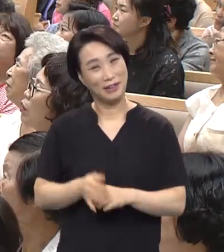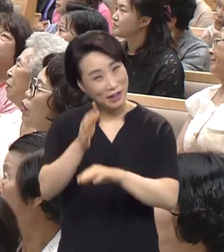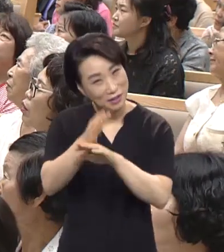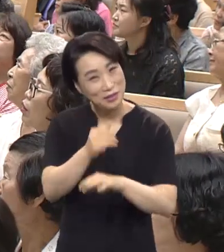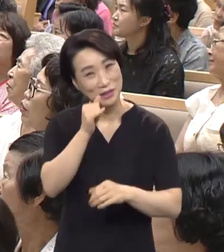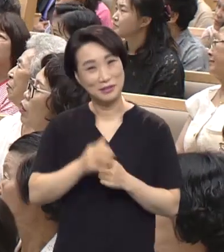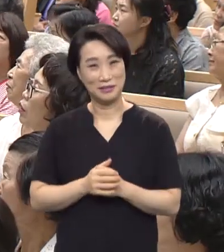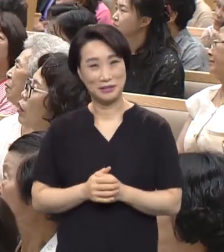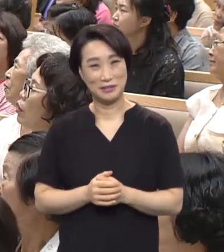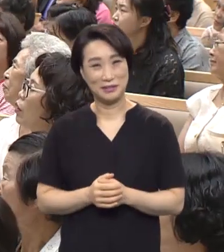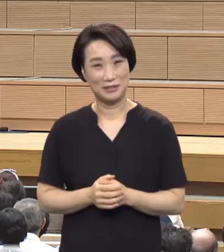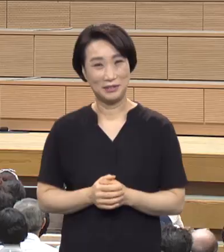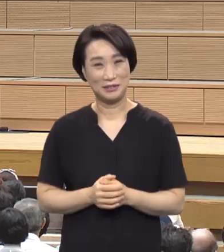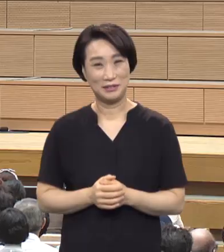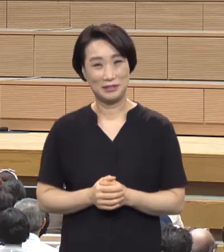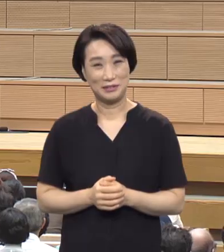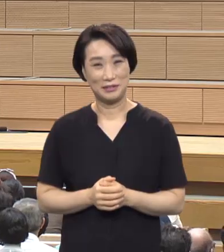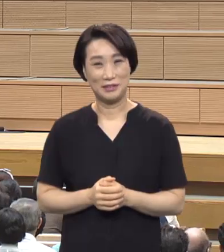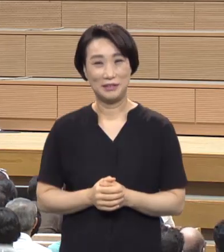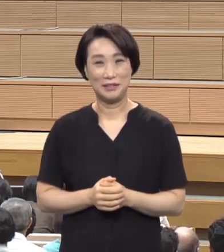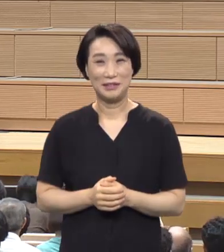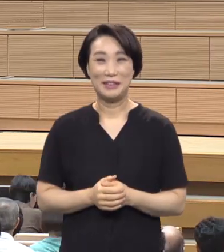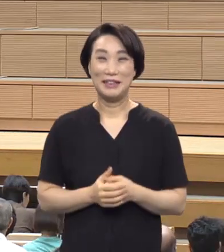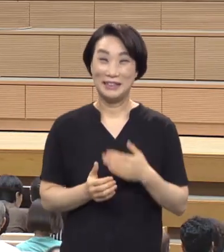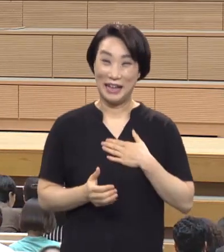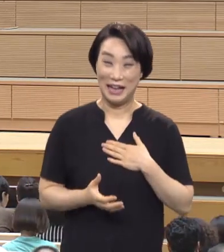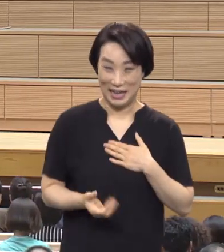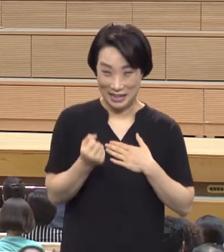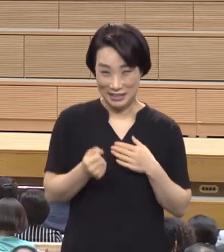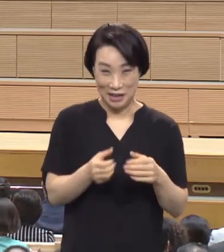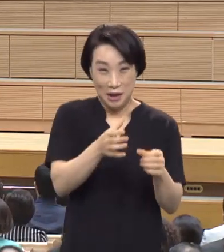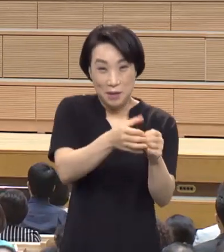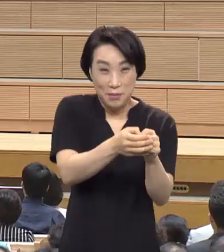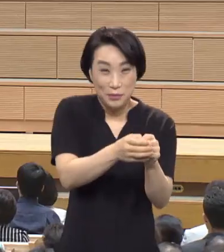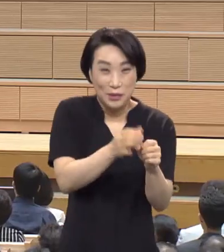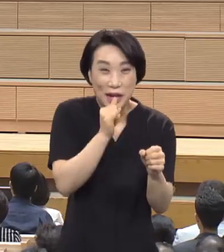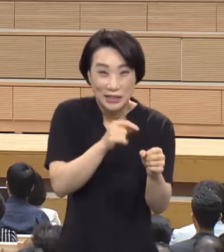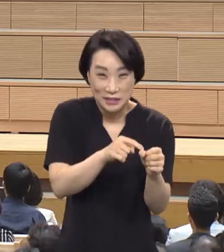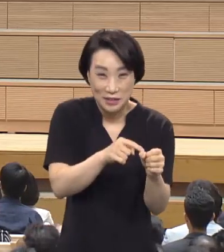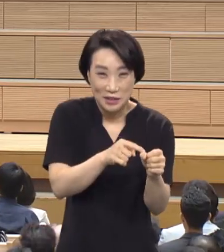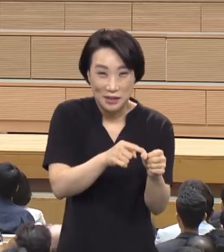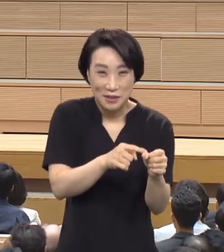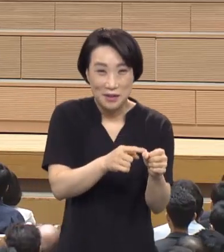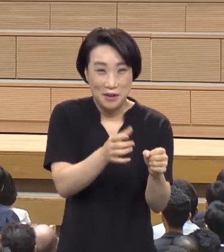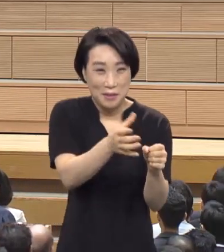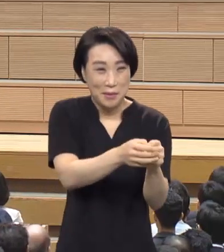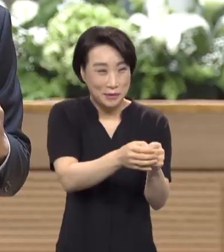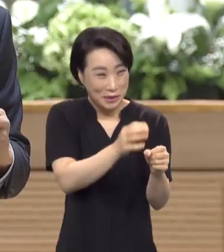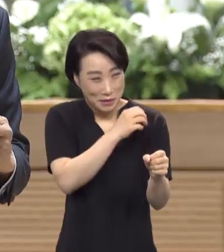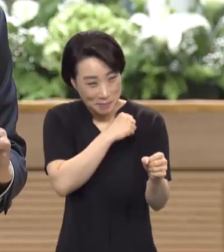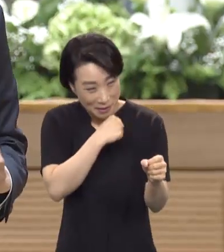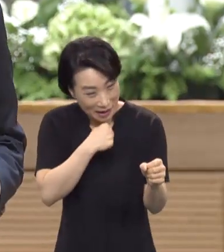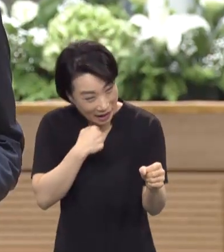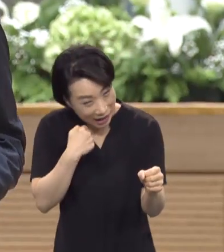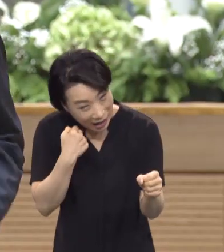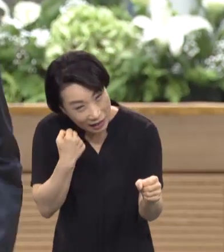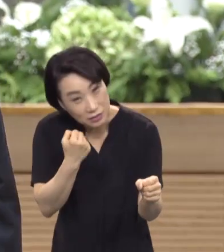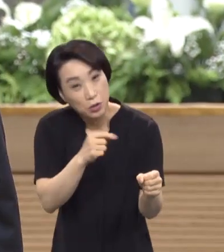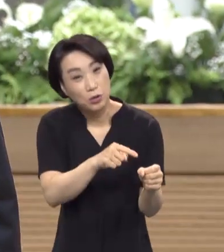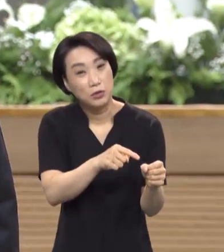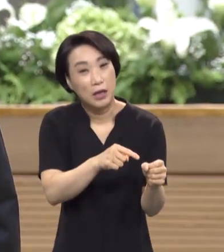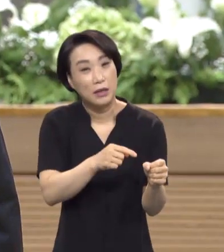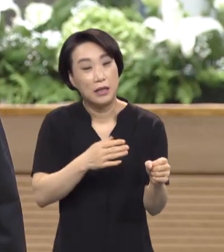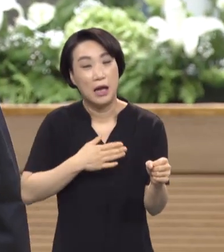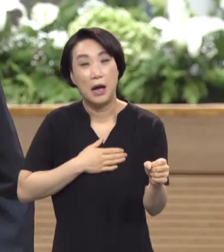감사하죠. 정말. 이 복숭아가 있어요. 이야, 맛있다. 근데